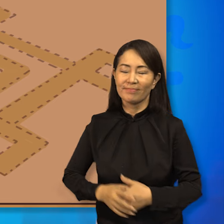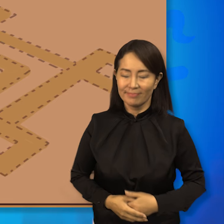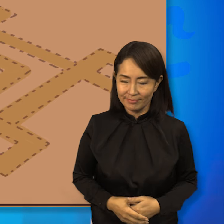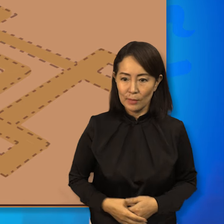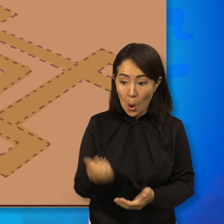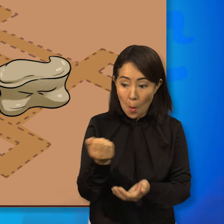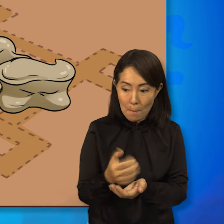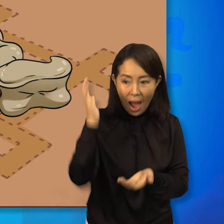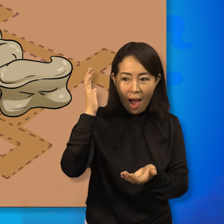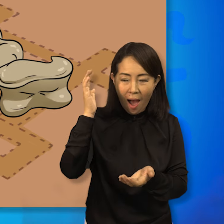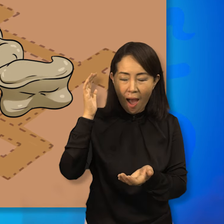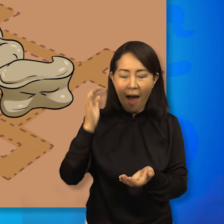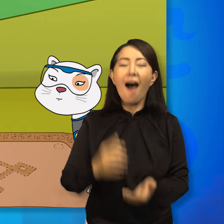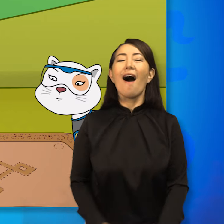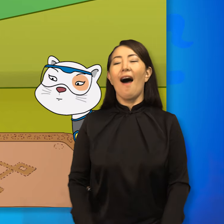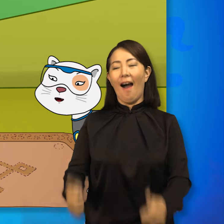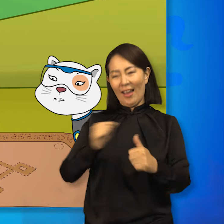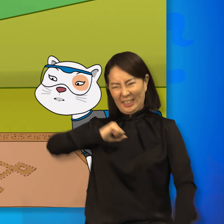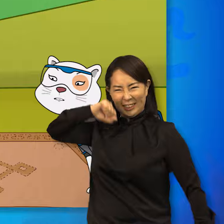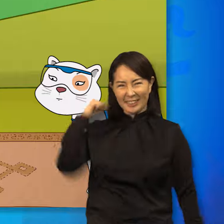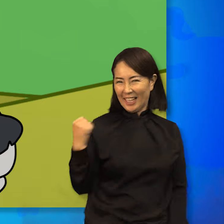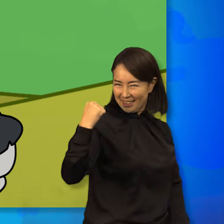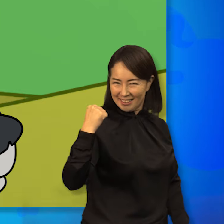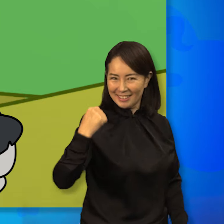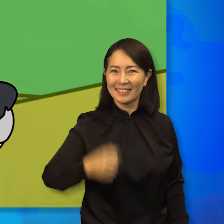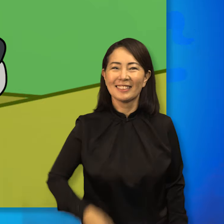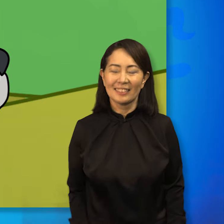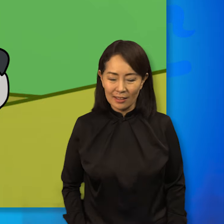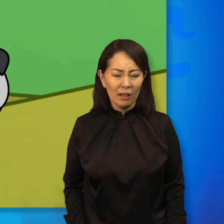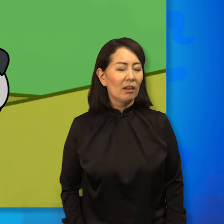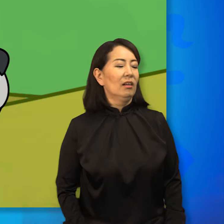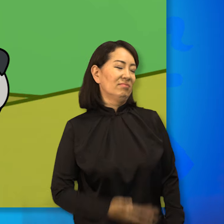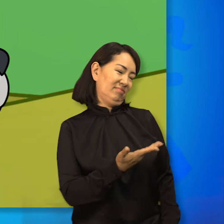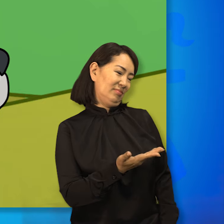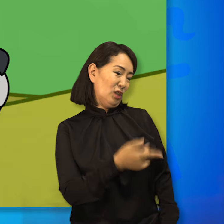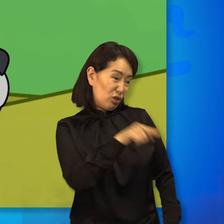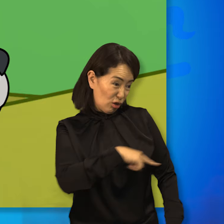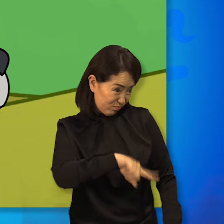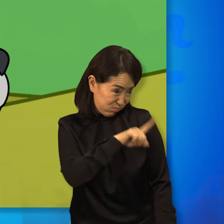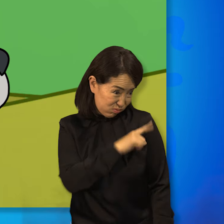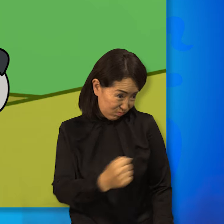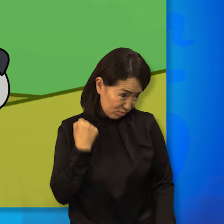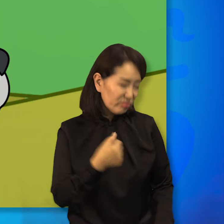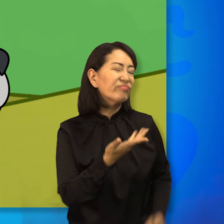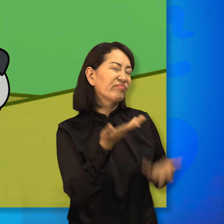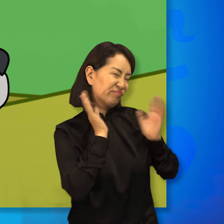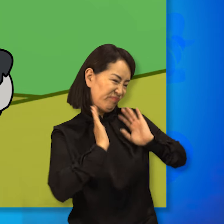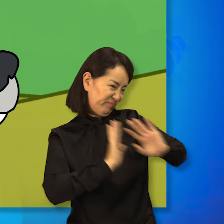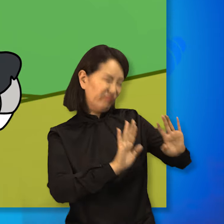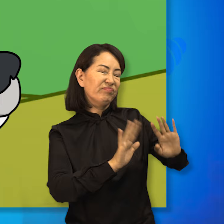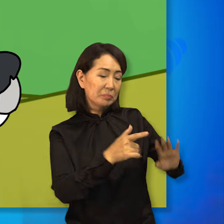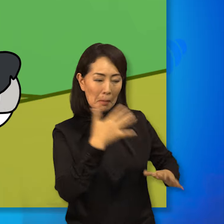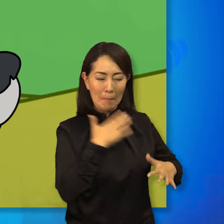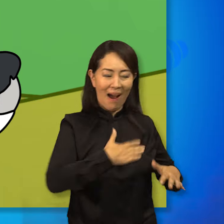Засгаа, чи тэднийг дийлэн гэдгээ яаж мэдвэ? Шагаа шитгэд ивдүү ордог болохоос мунаг хүч хэрэггүй шүү дээ.